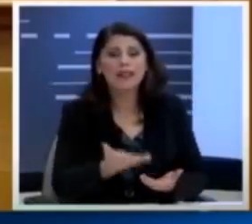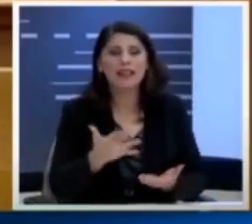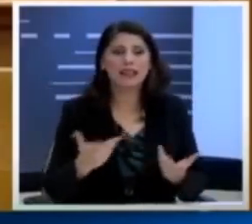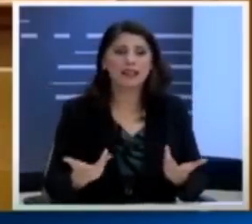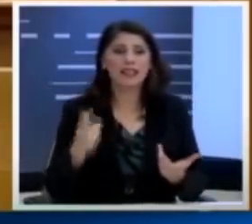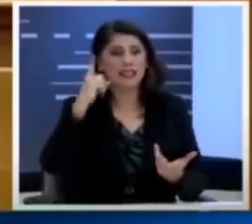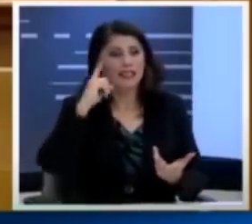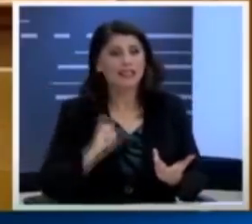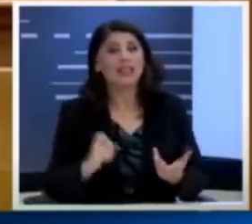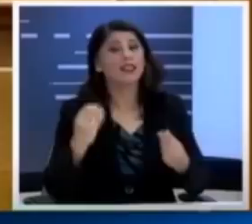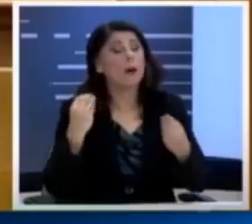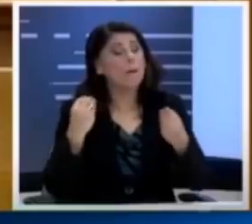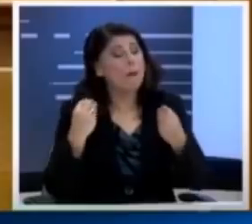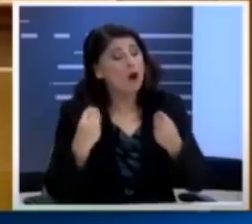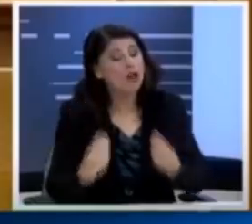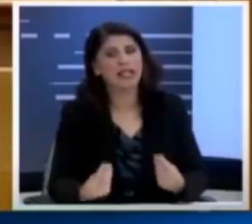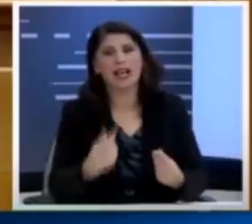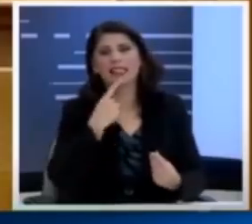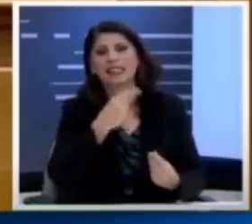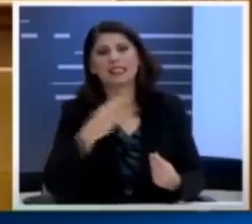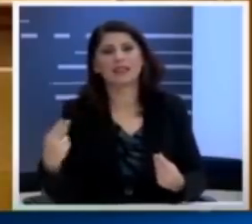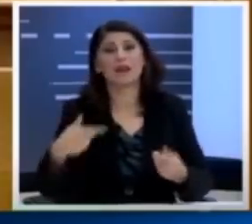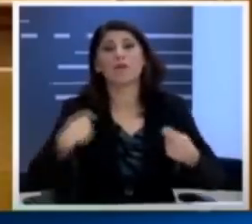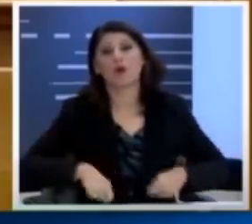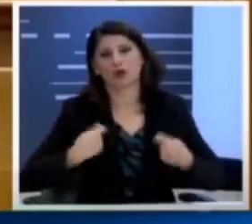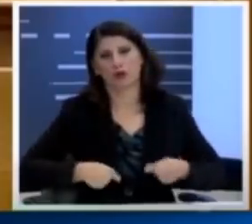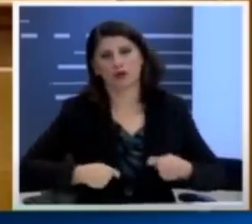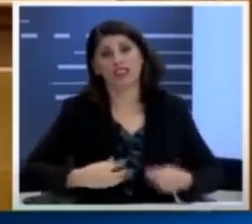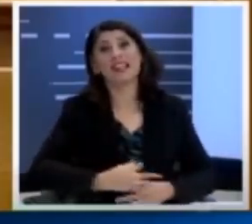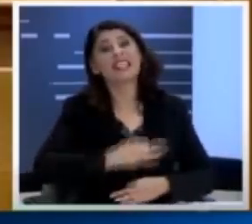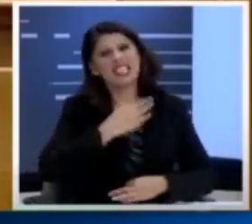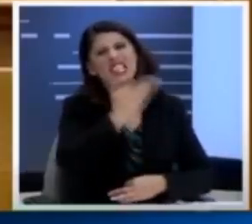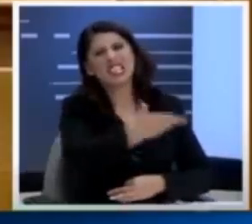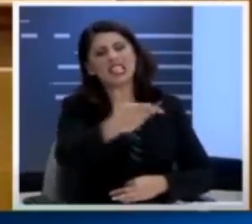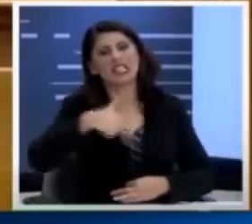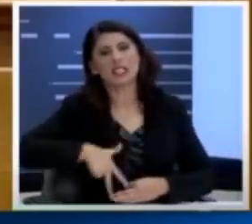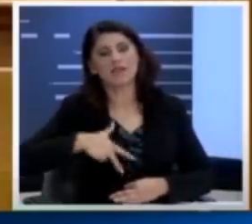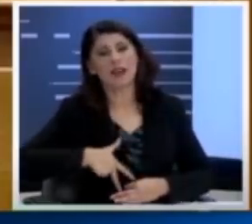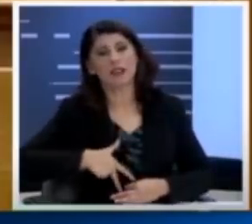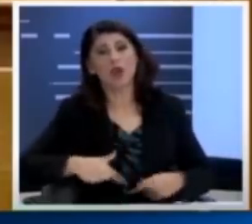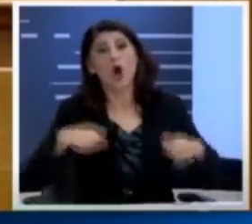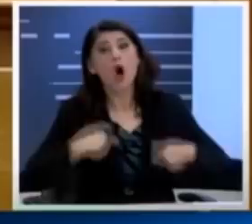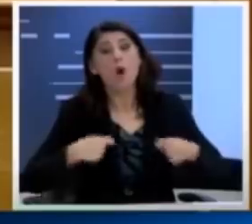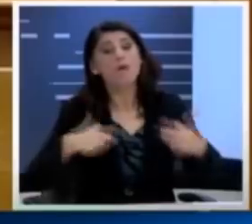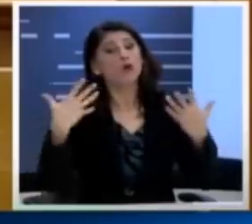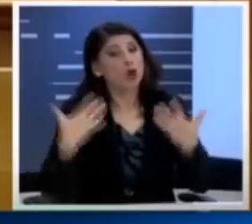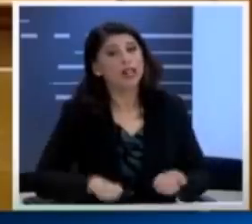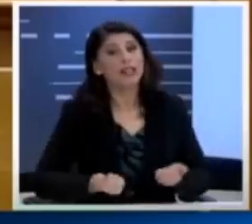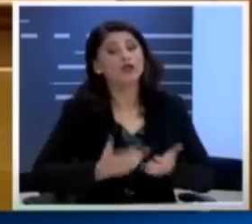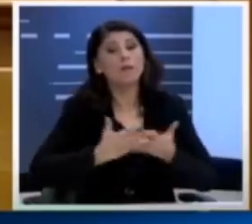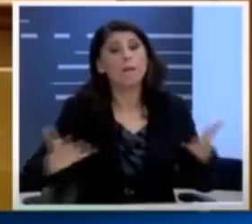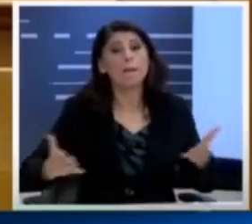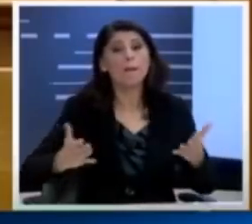γιατί ξέρετε πολύ καλά τι σημαίνει πλούτος, κύριε της κυβέρνησης. Ο πλούτος βρίσκεται